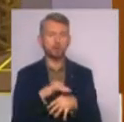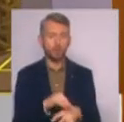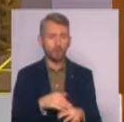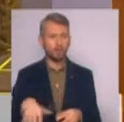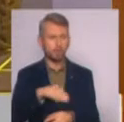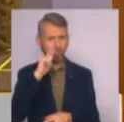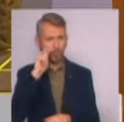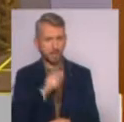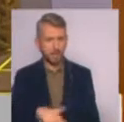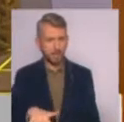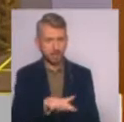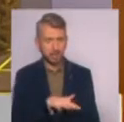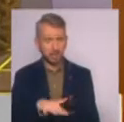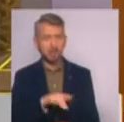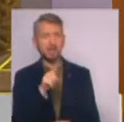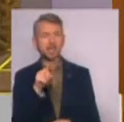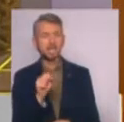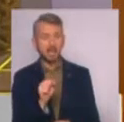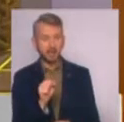всій Україні за